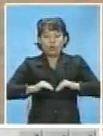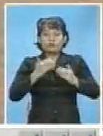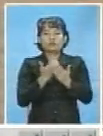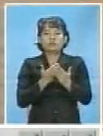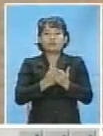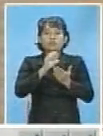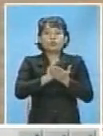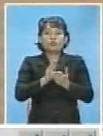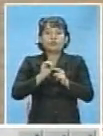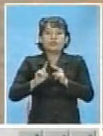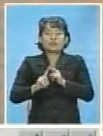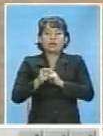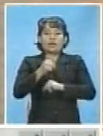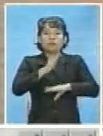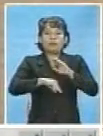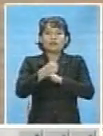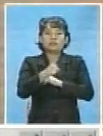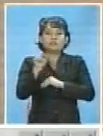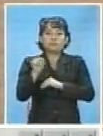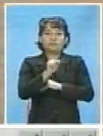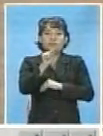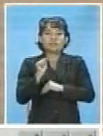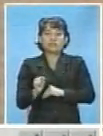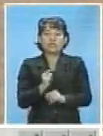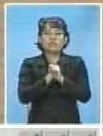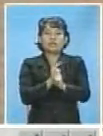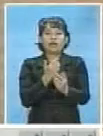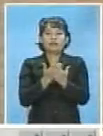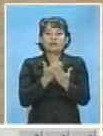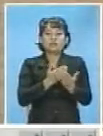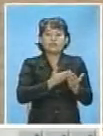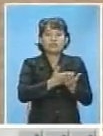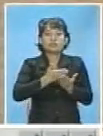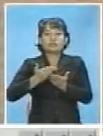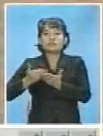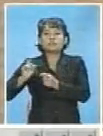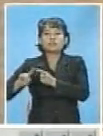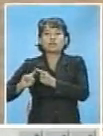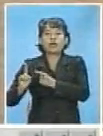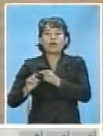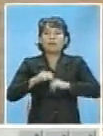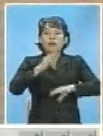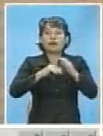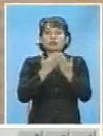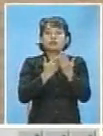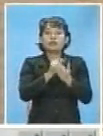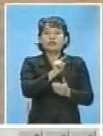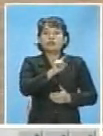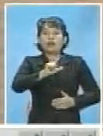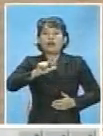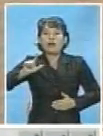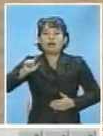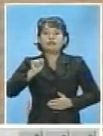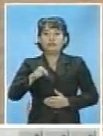ที่รั่วไหลไปได้ถึง 10% ของงบประมาณจัดซื้อจัดจ้างที่มีประมาณ1ล้านล้านบาท